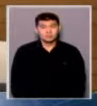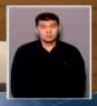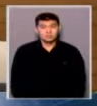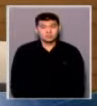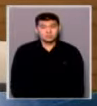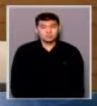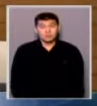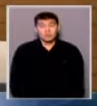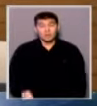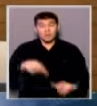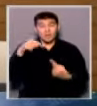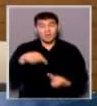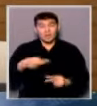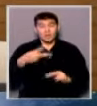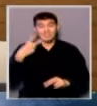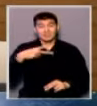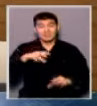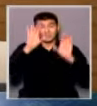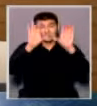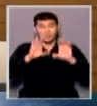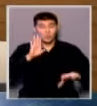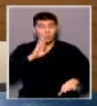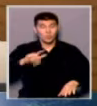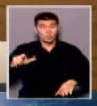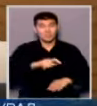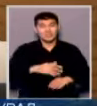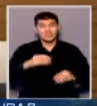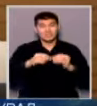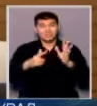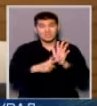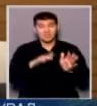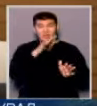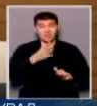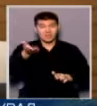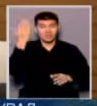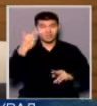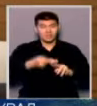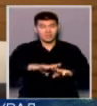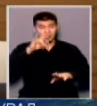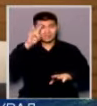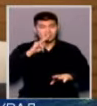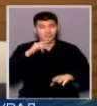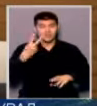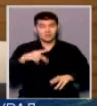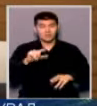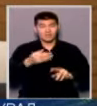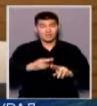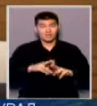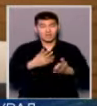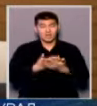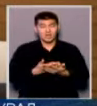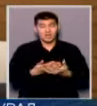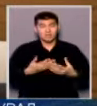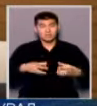В соответствии со статьей 20 Водного кодекса 17 лет назад постановлением правительства Республики Казахстан от 21 января